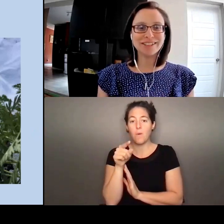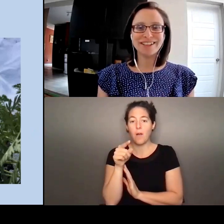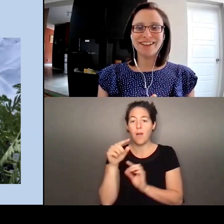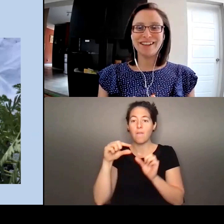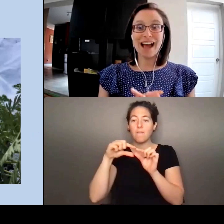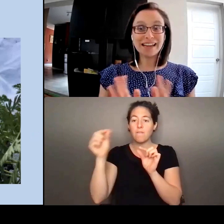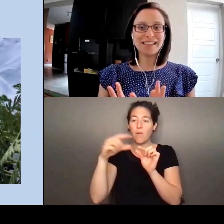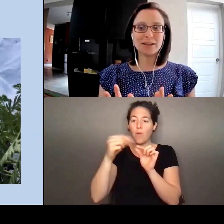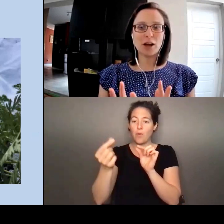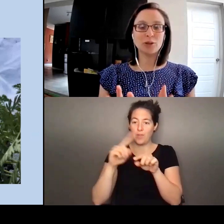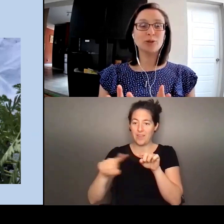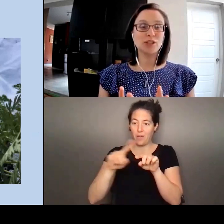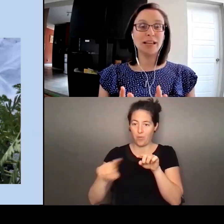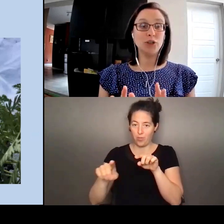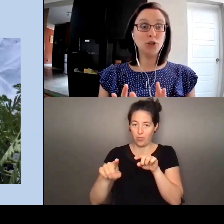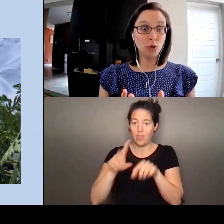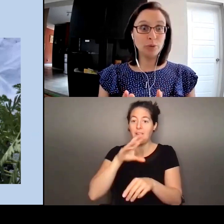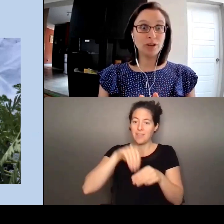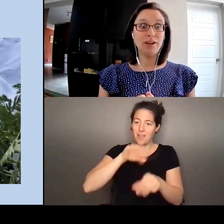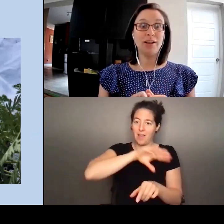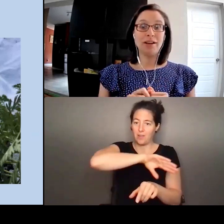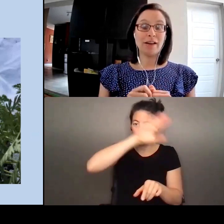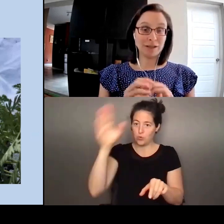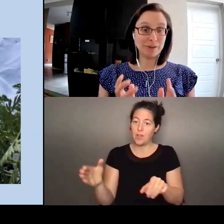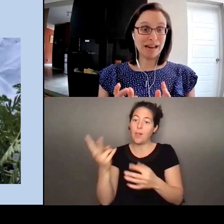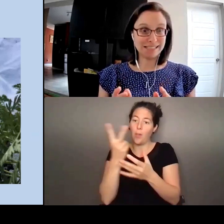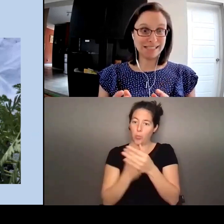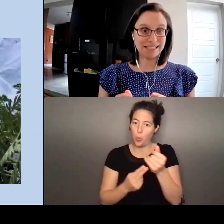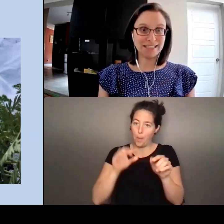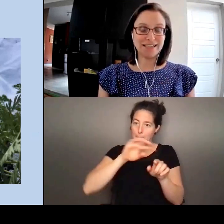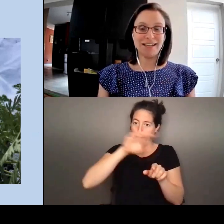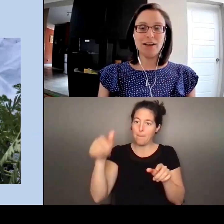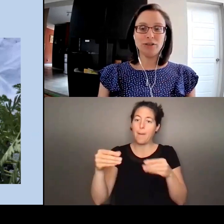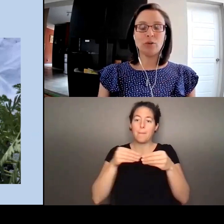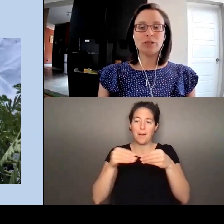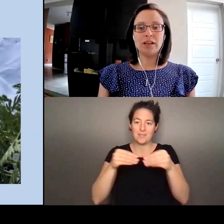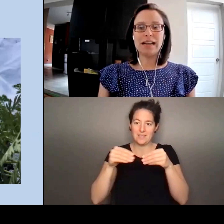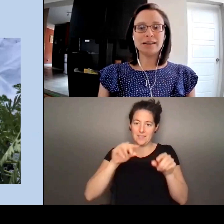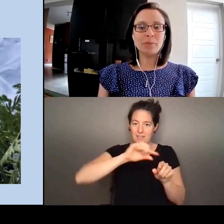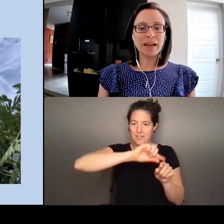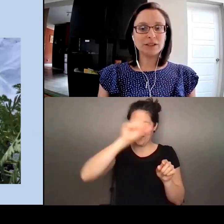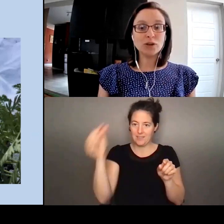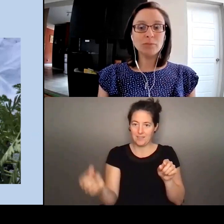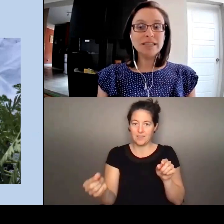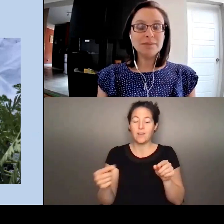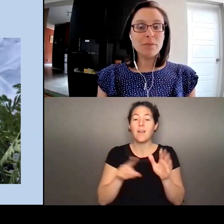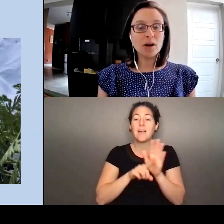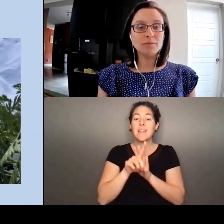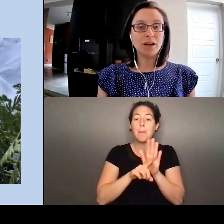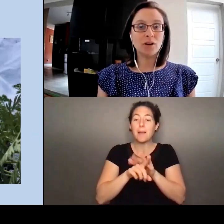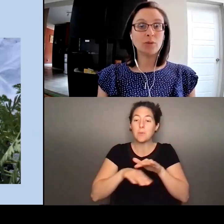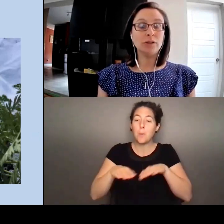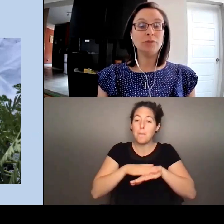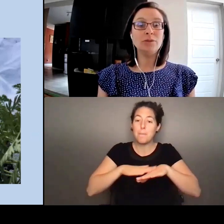carottes à l'intérieur d'un tunnel double avec plastique. Donc, la température